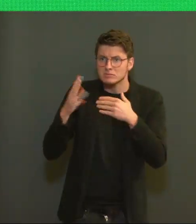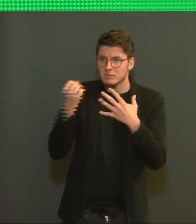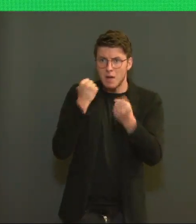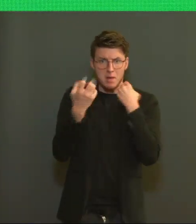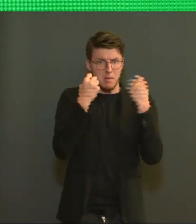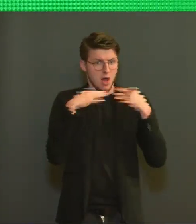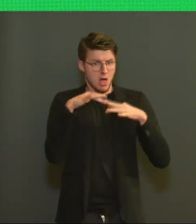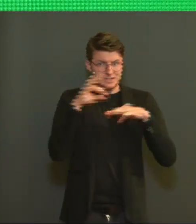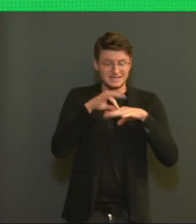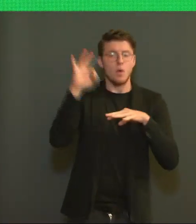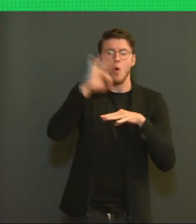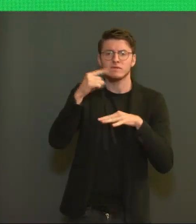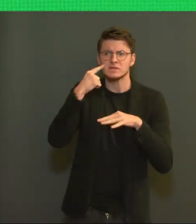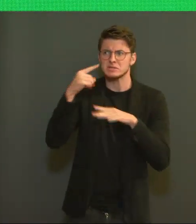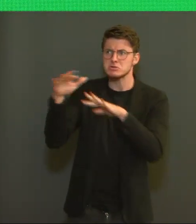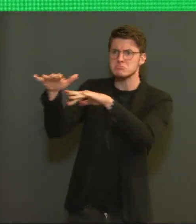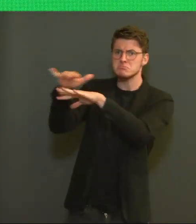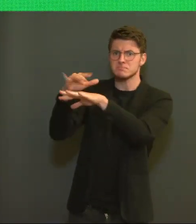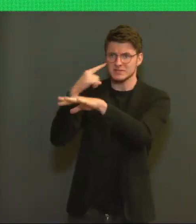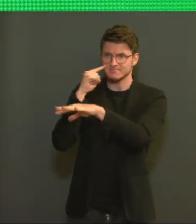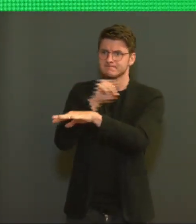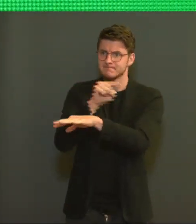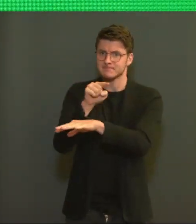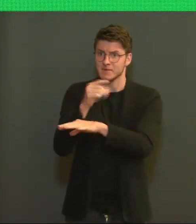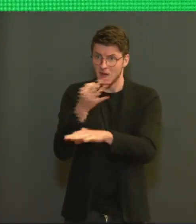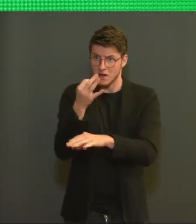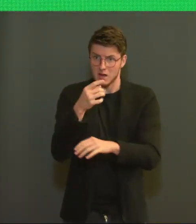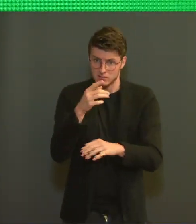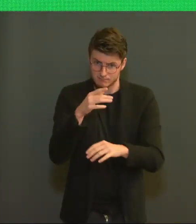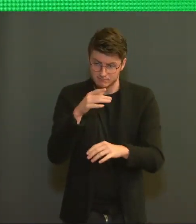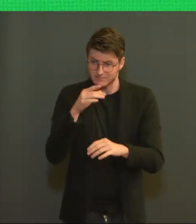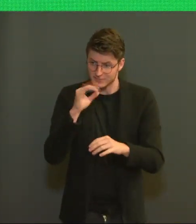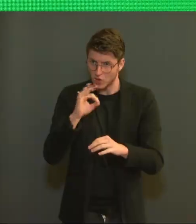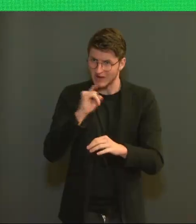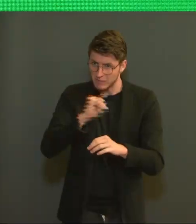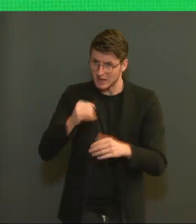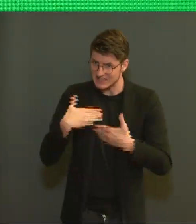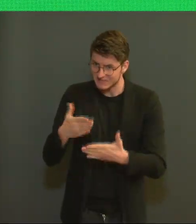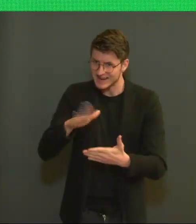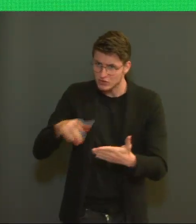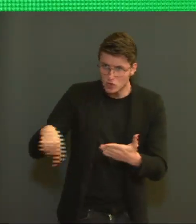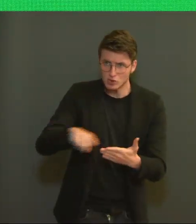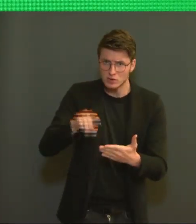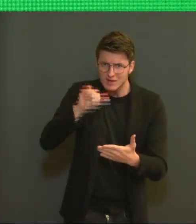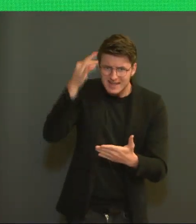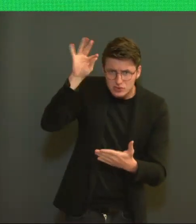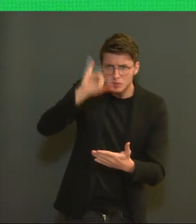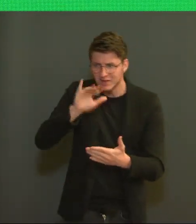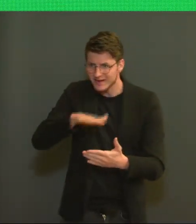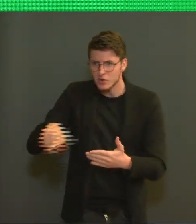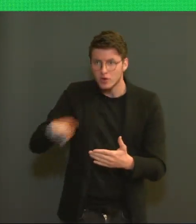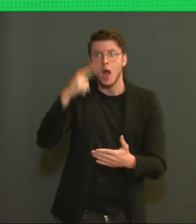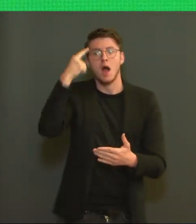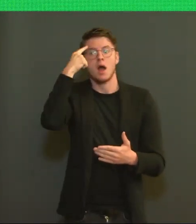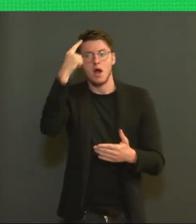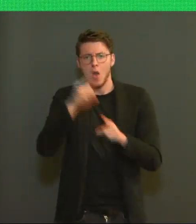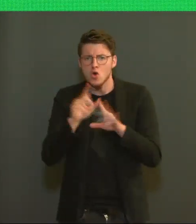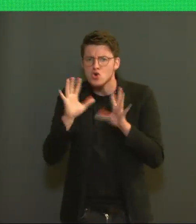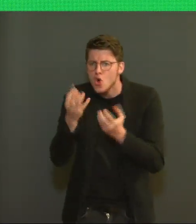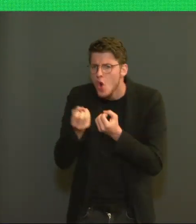Het is belangrijk om kinderen te informeren over de risico's in onze samenleving op een voor hun aangepaste manier, aangepast aan hun